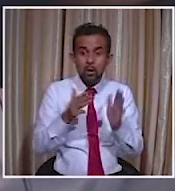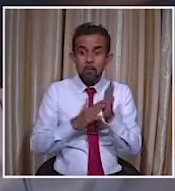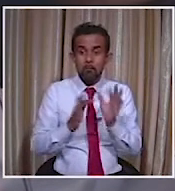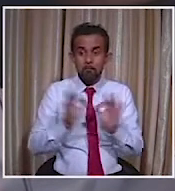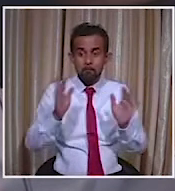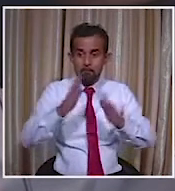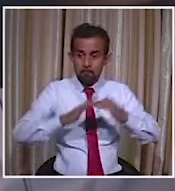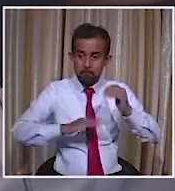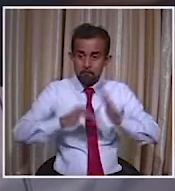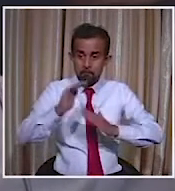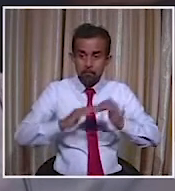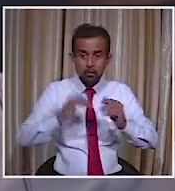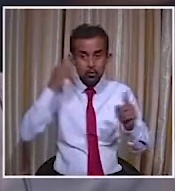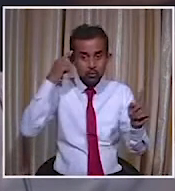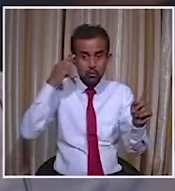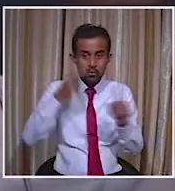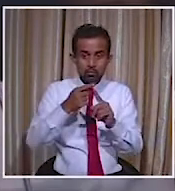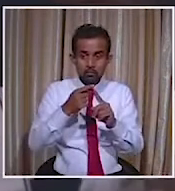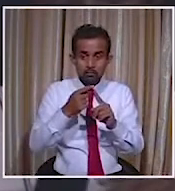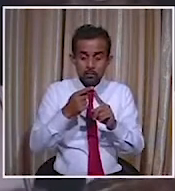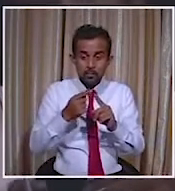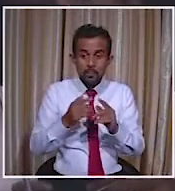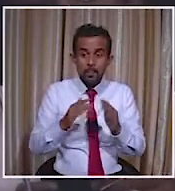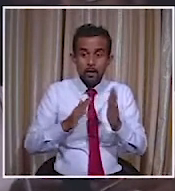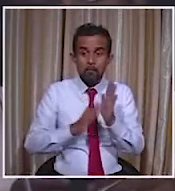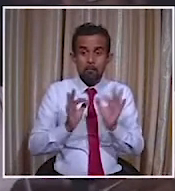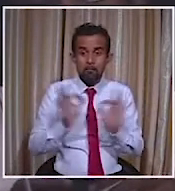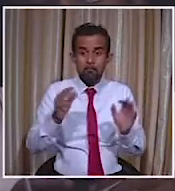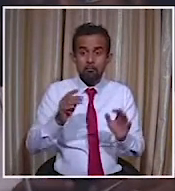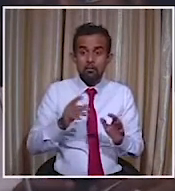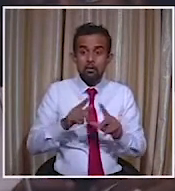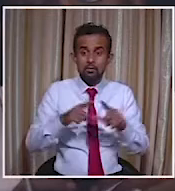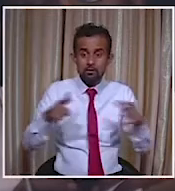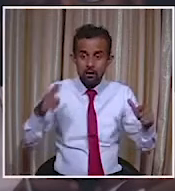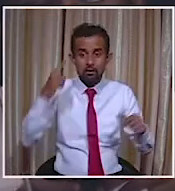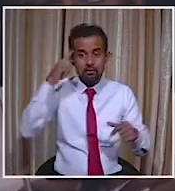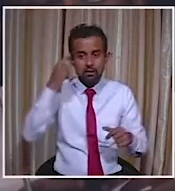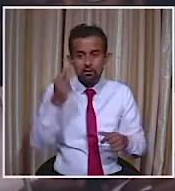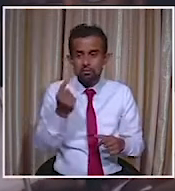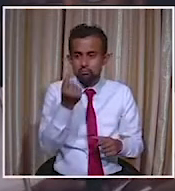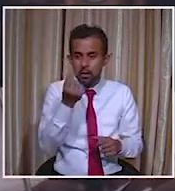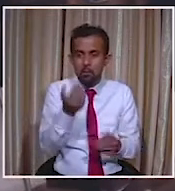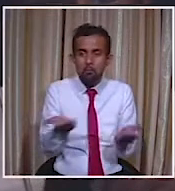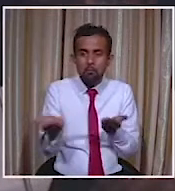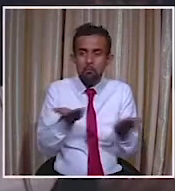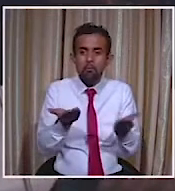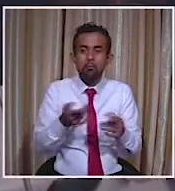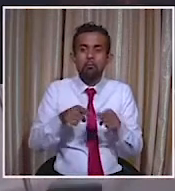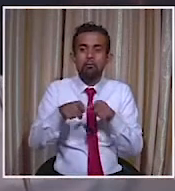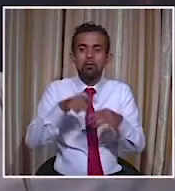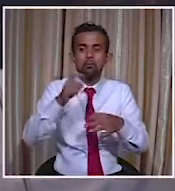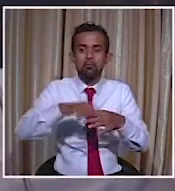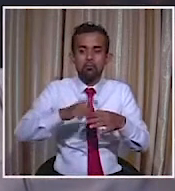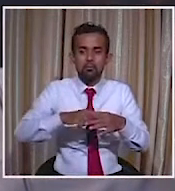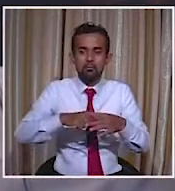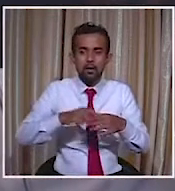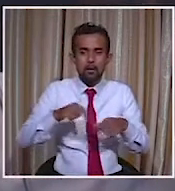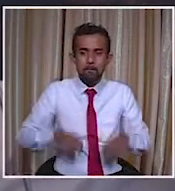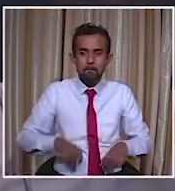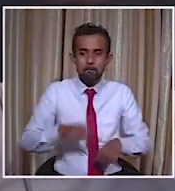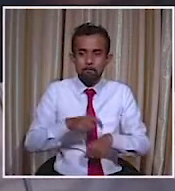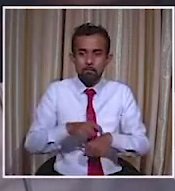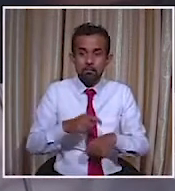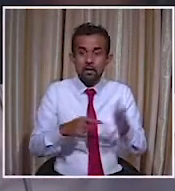භාවිතාව සහ මාධ්‍ය පිළිබඳව මාධ්‍ය සාක්ෂරතාව නොදන්නා චුට්ටන් තොත්ත බබෙක්ගේ ප්‍රශ්නයක්. මේ වෙලාවේ